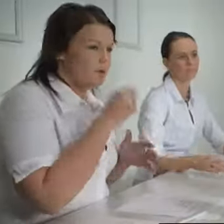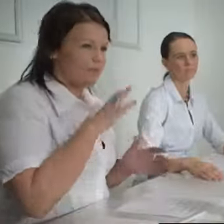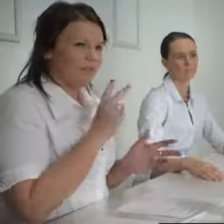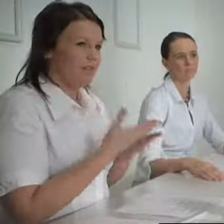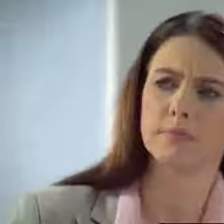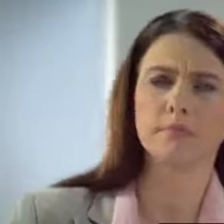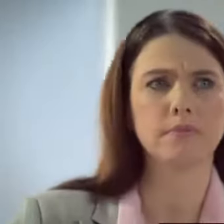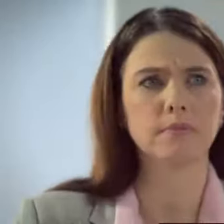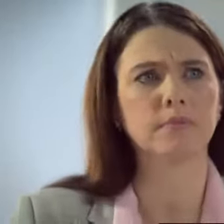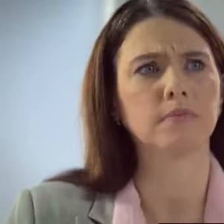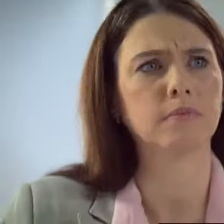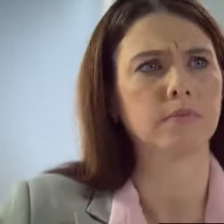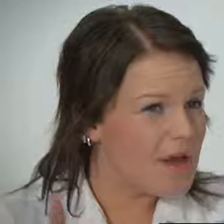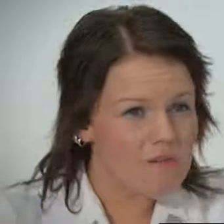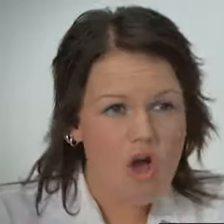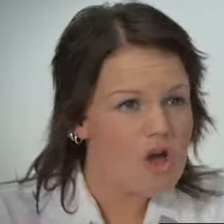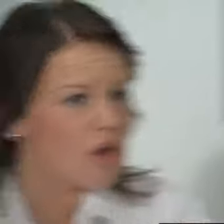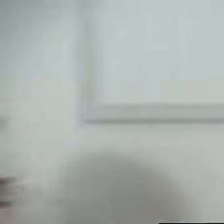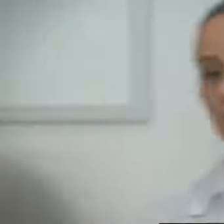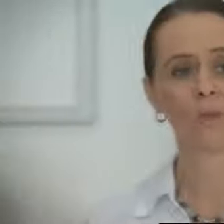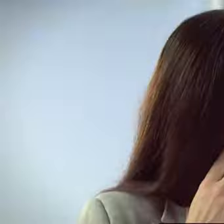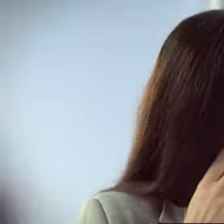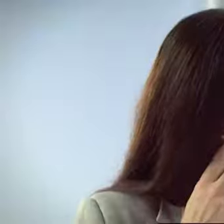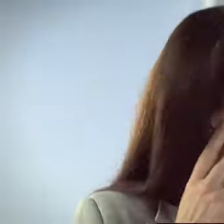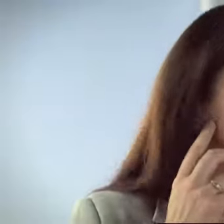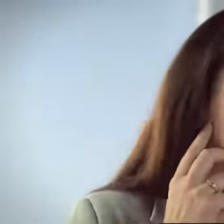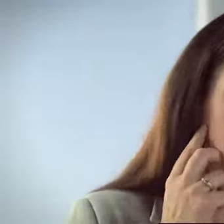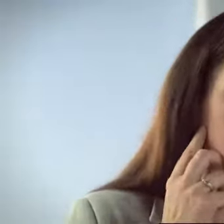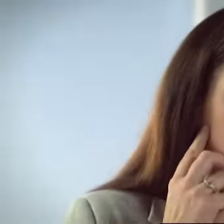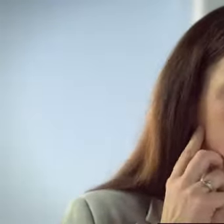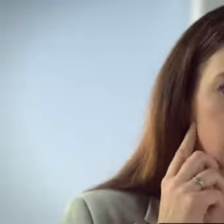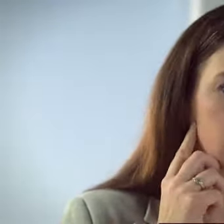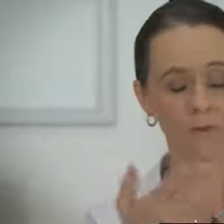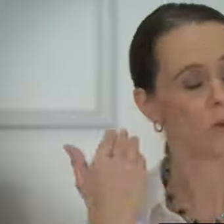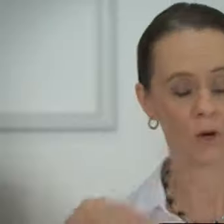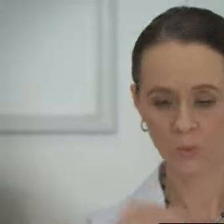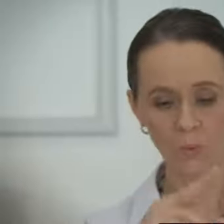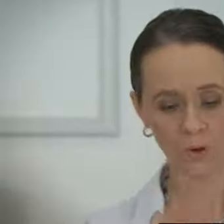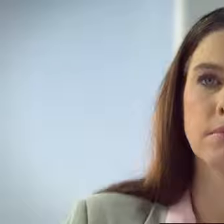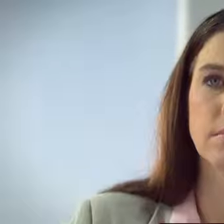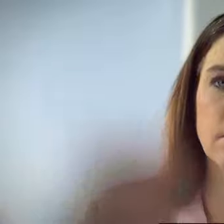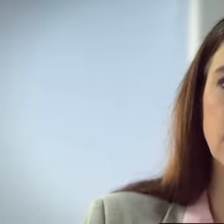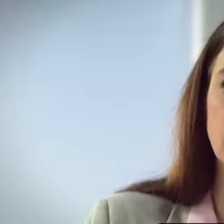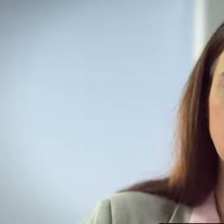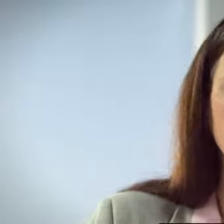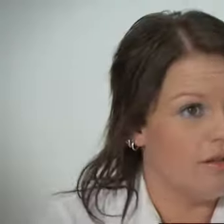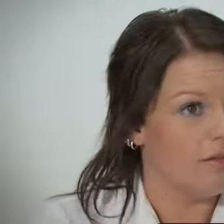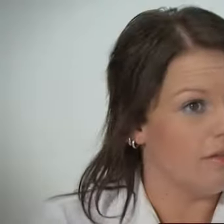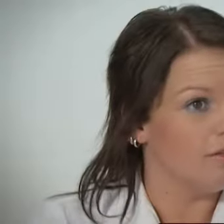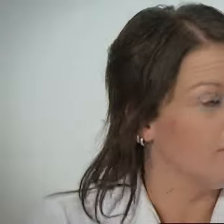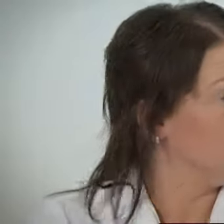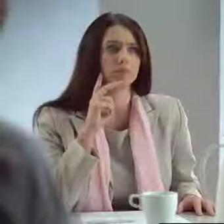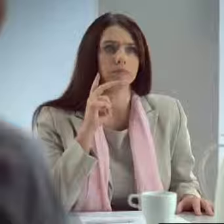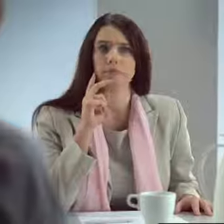som inte tecknar är den mörkklädda kvinnan. Hon ser från den ene till den andra, ibland oförstående, kliar sig lite i håret och försöker hänga med